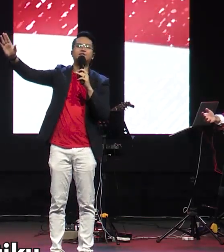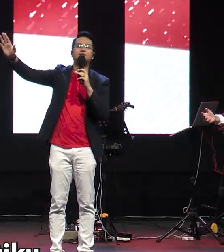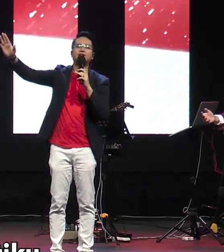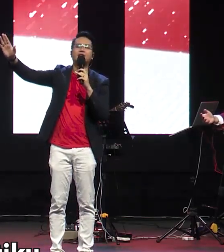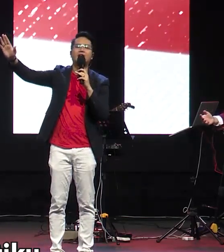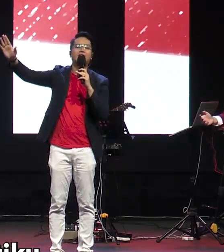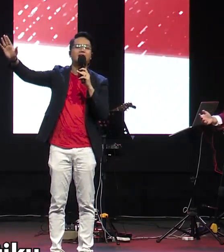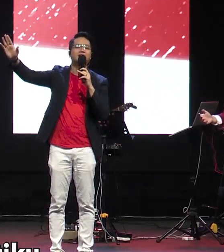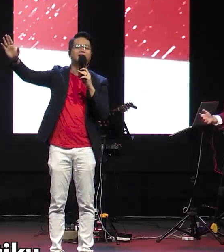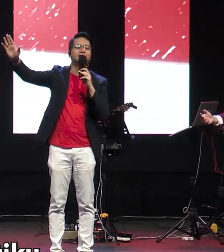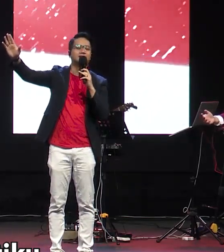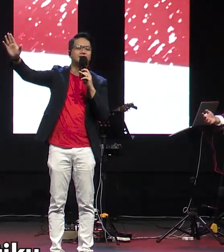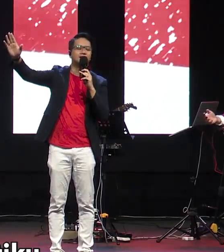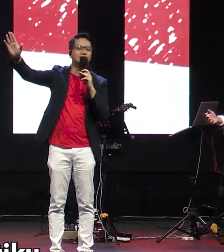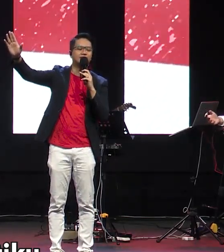selalu di